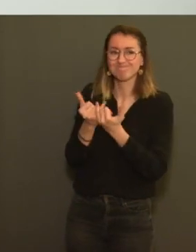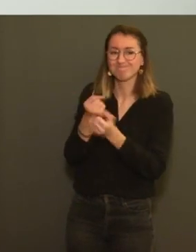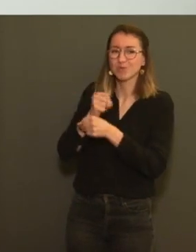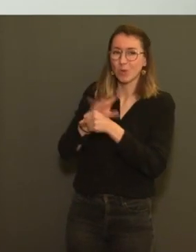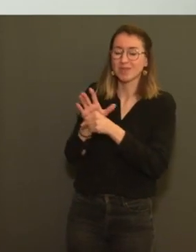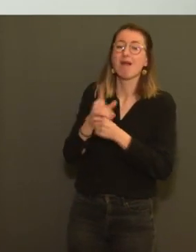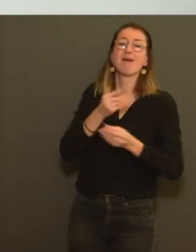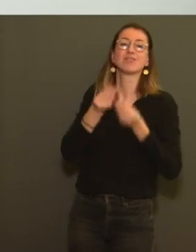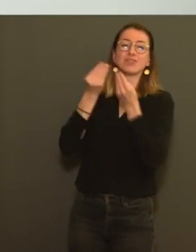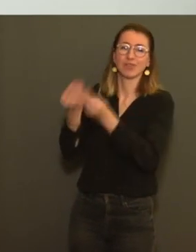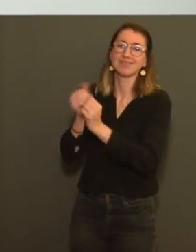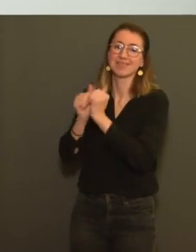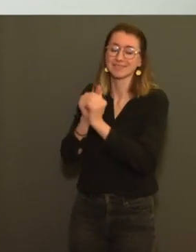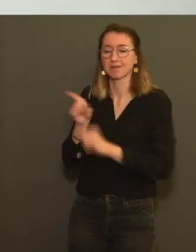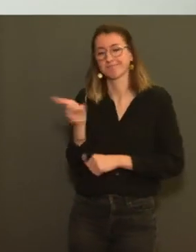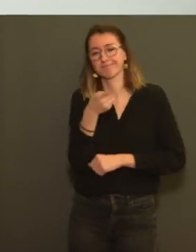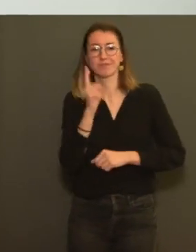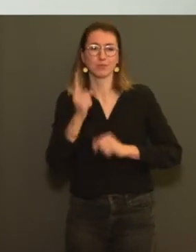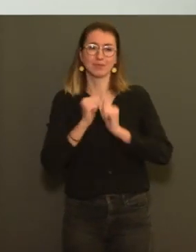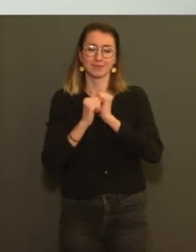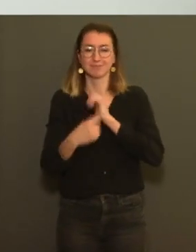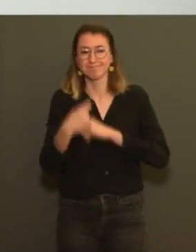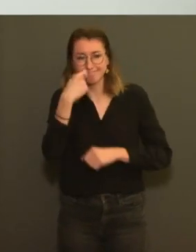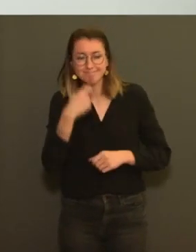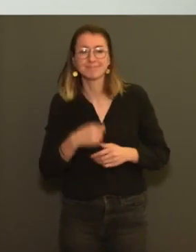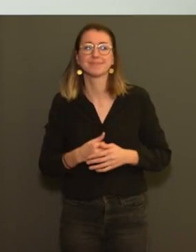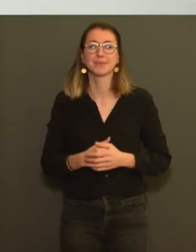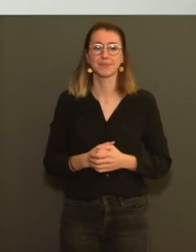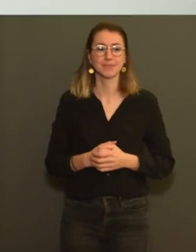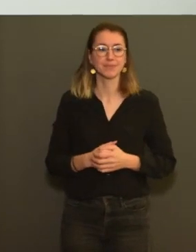à ce moment-là et réalisable pour ce type de situation.